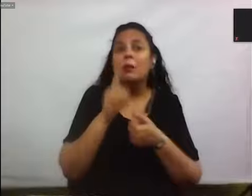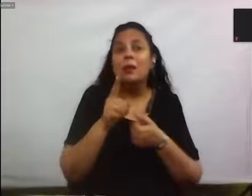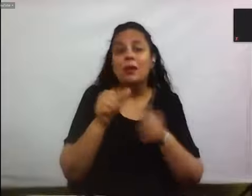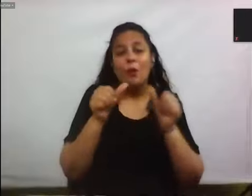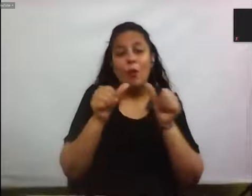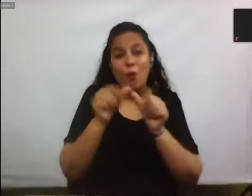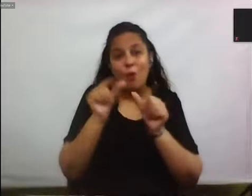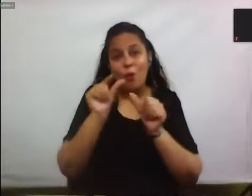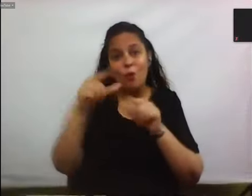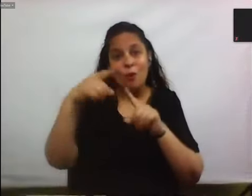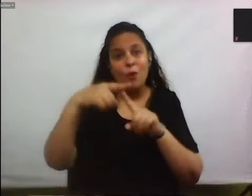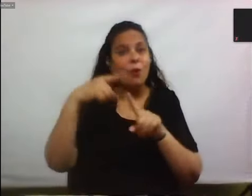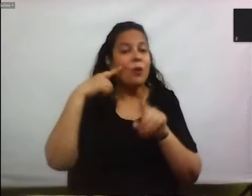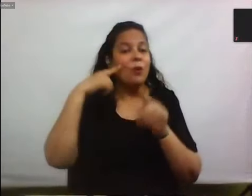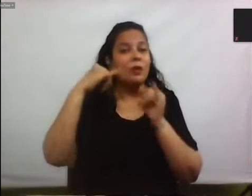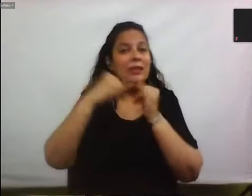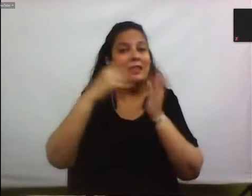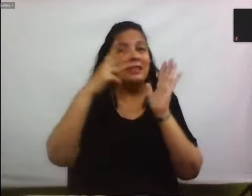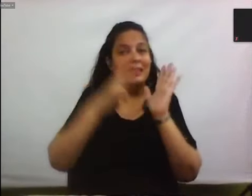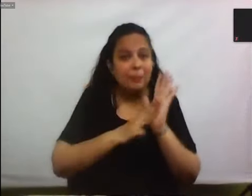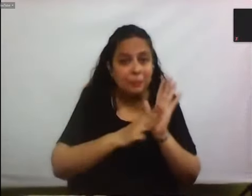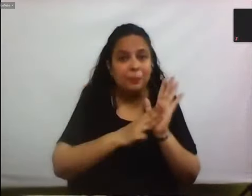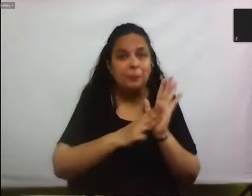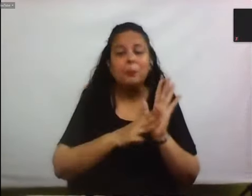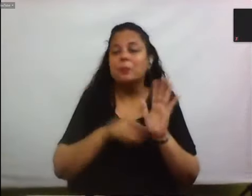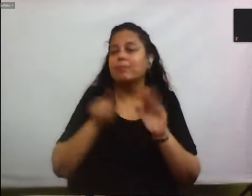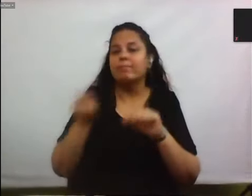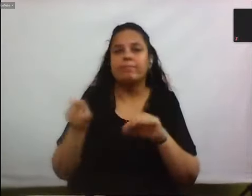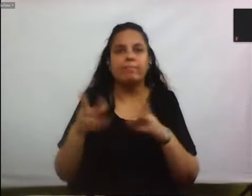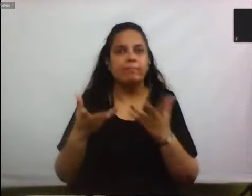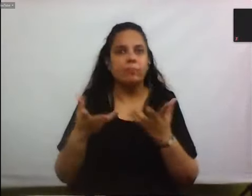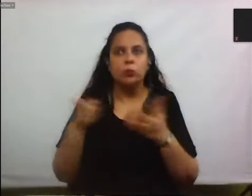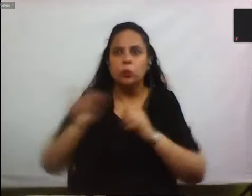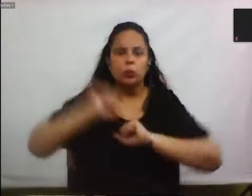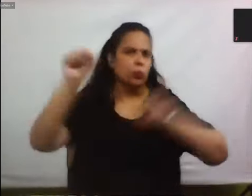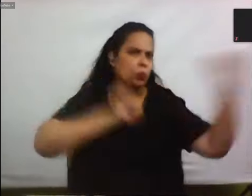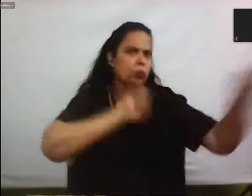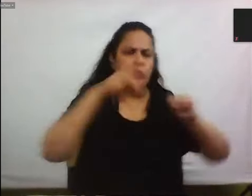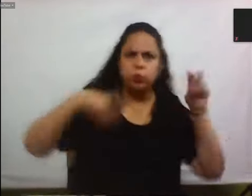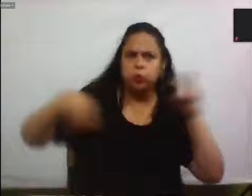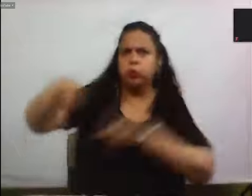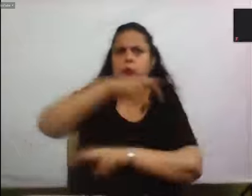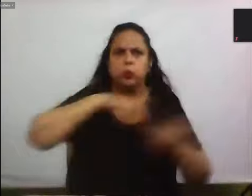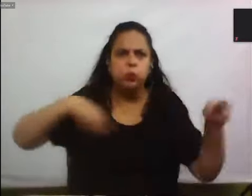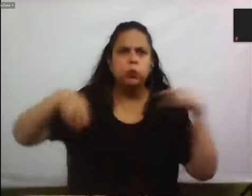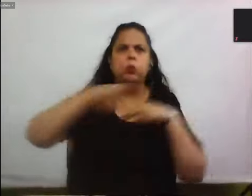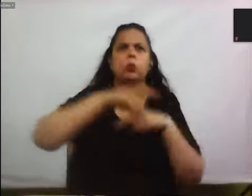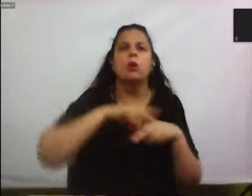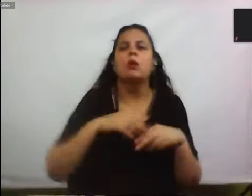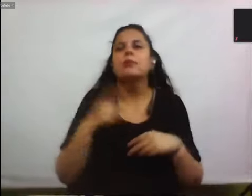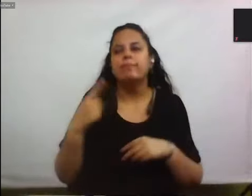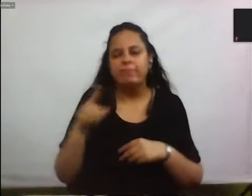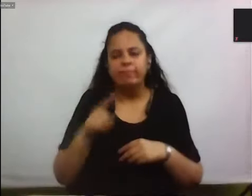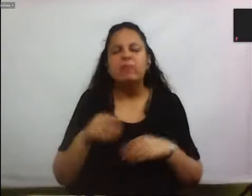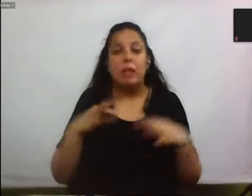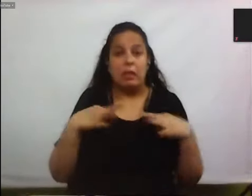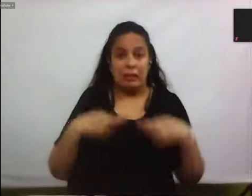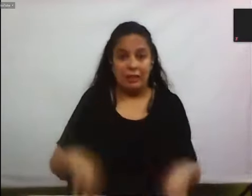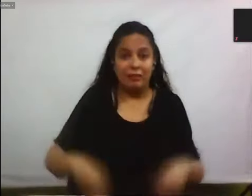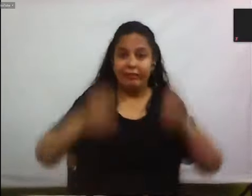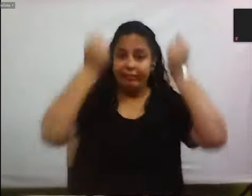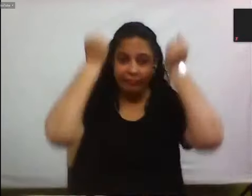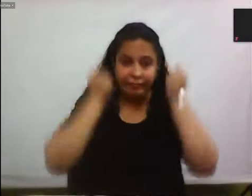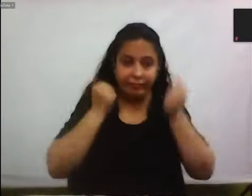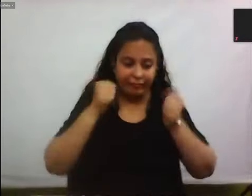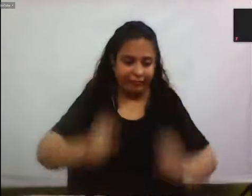कैन कवर इट. सी, पहली बात है कि डेफिनेटली कपड़े से में नहीं पहन पाने में कुछ सेंसरी